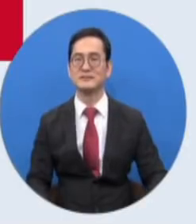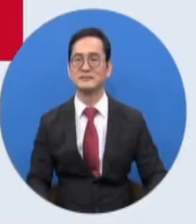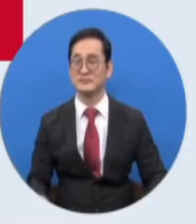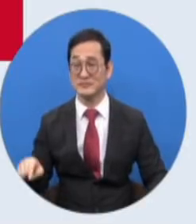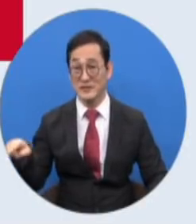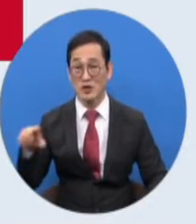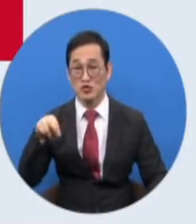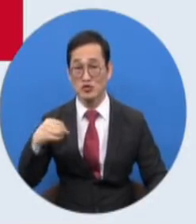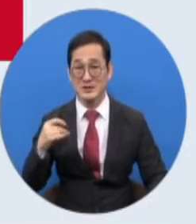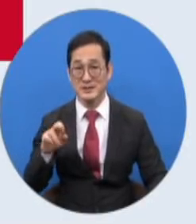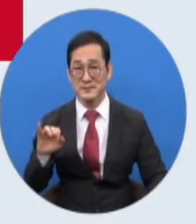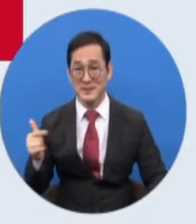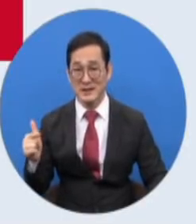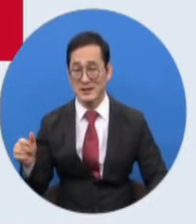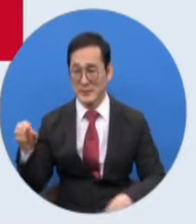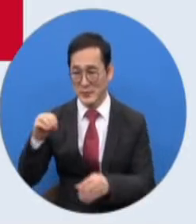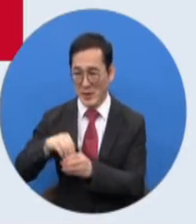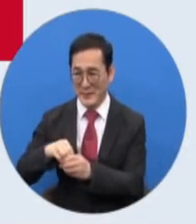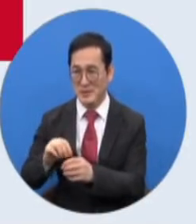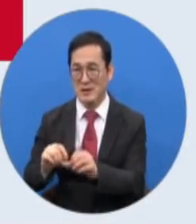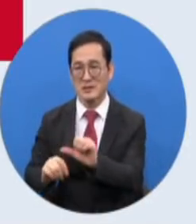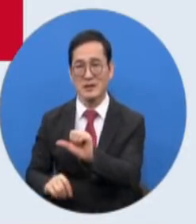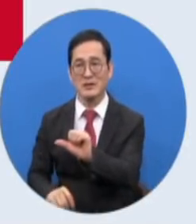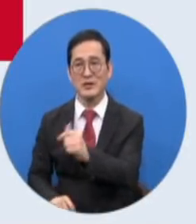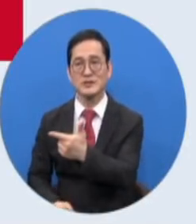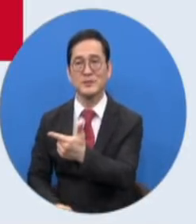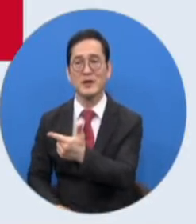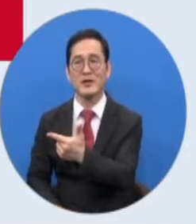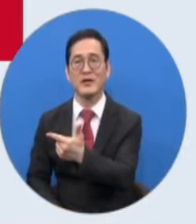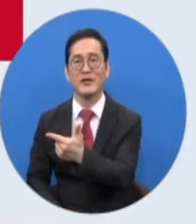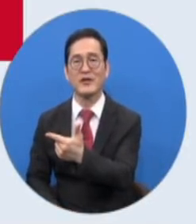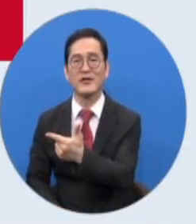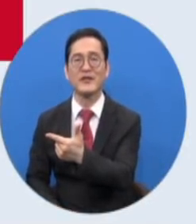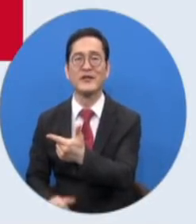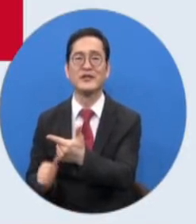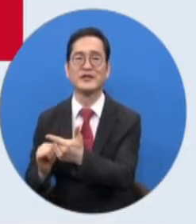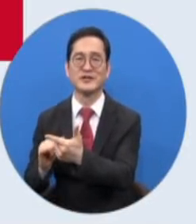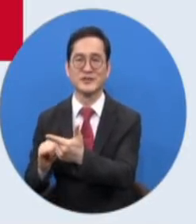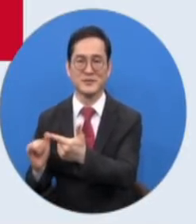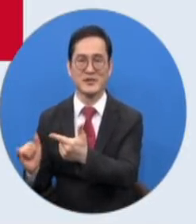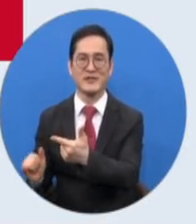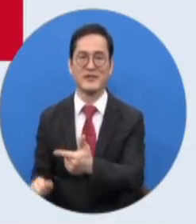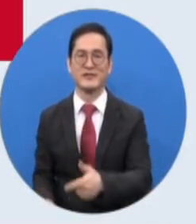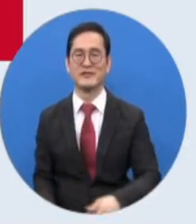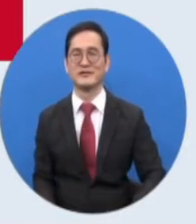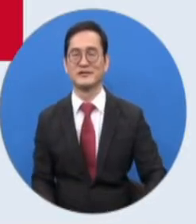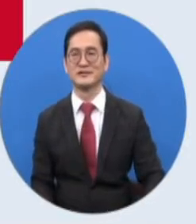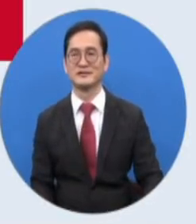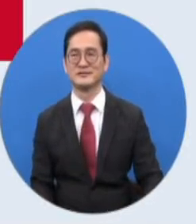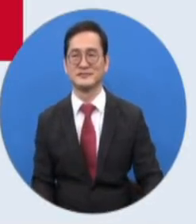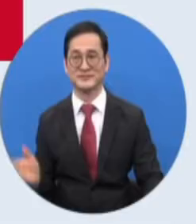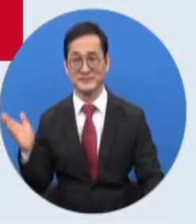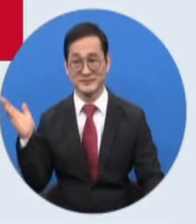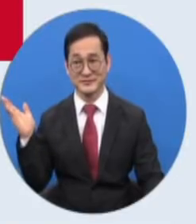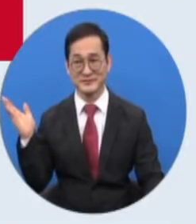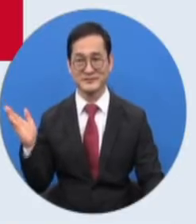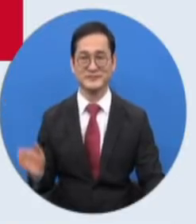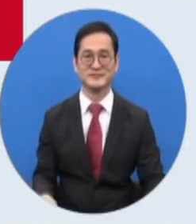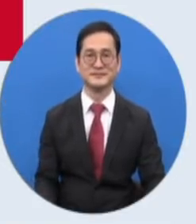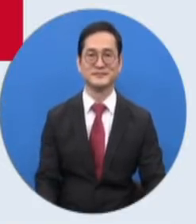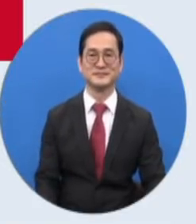황창규, 심재철, 김은혜, 황진규, 심재철, 김은혜, 김성원, 정병국.